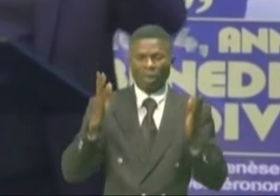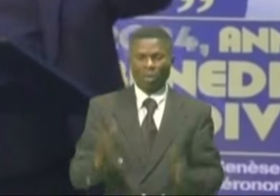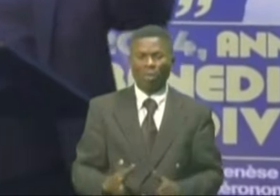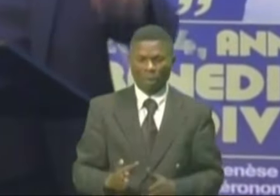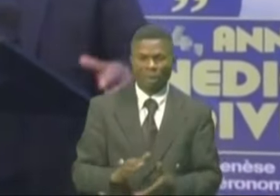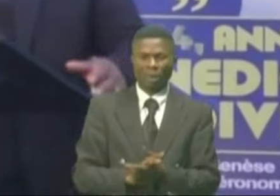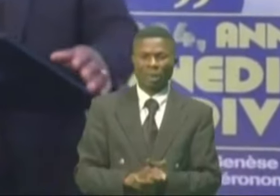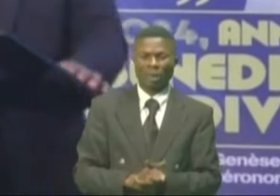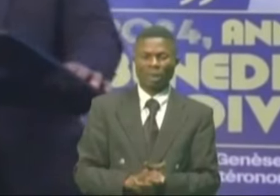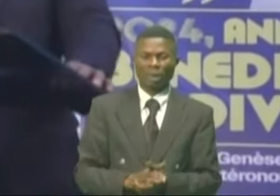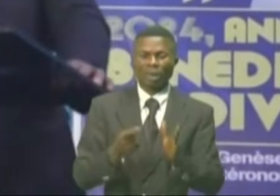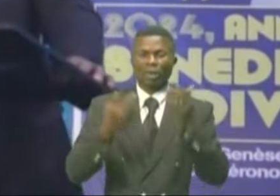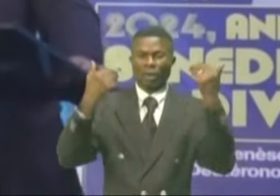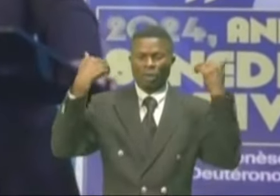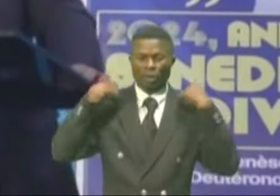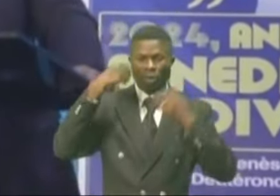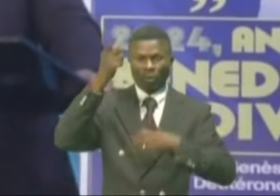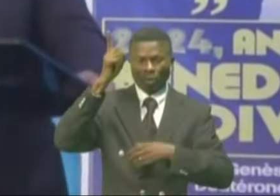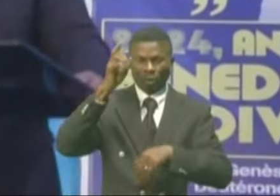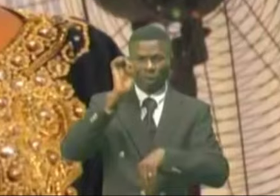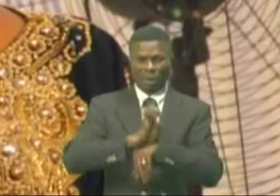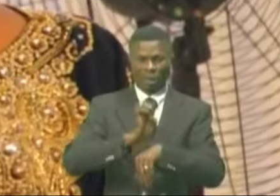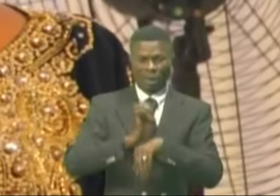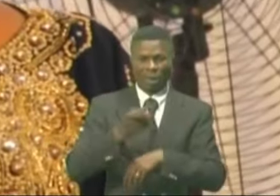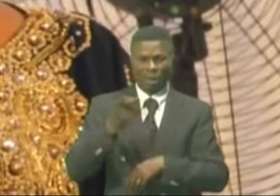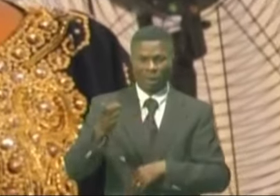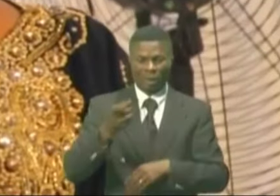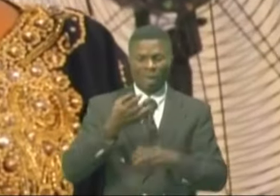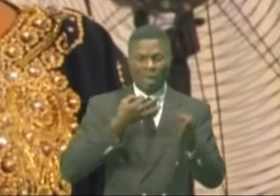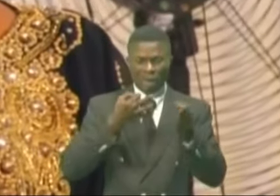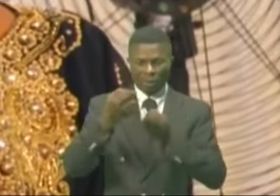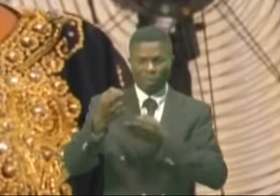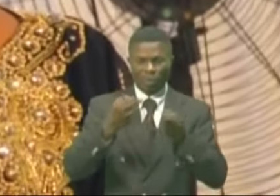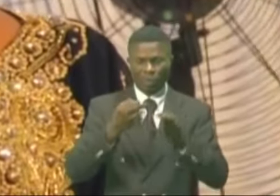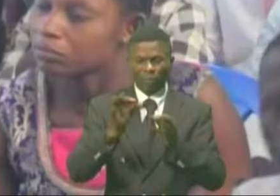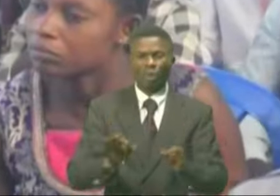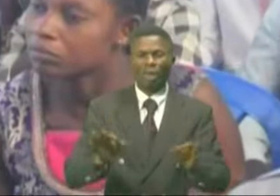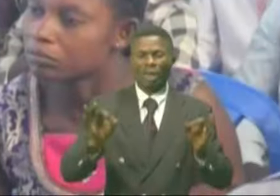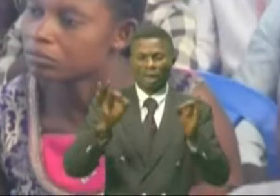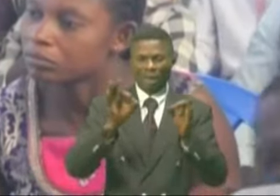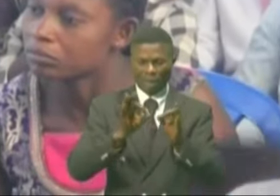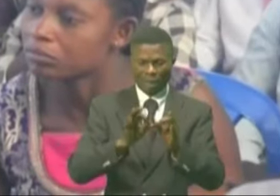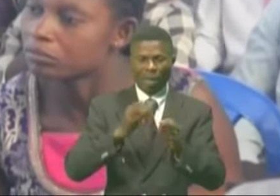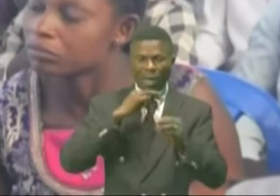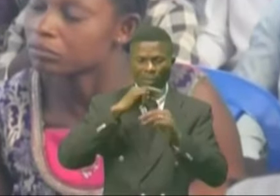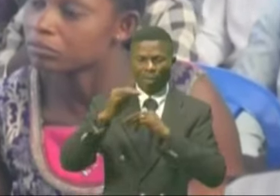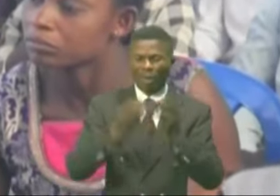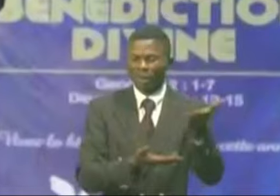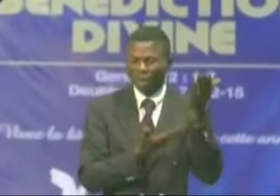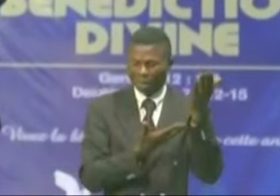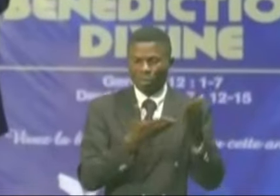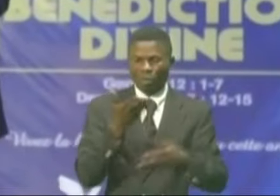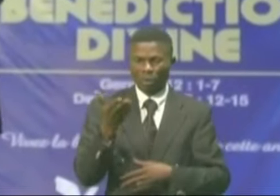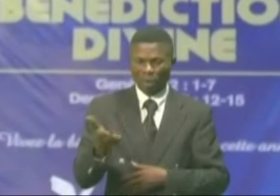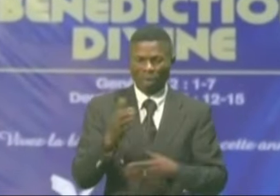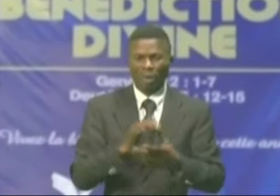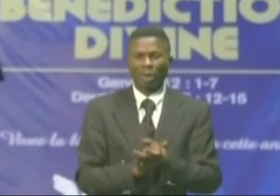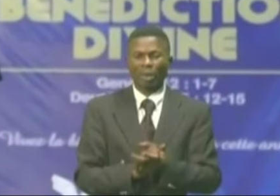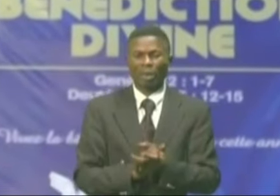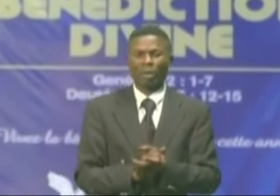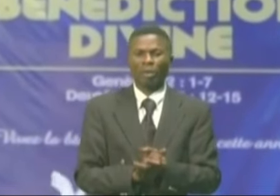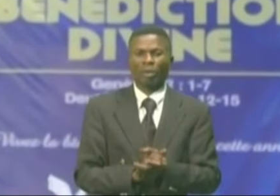Mouyela, représentant les gars de l'EPMCC, a expliqué les contours du message dans son homélie du jour.